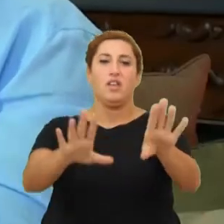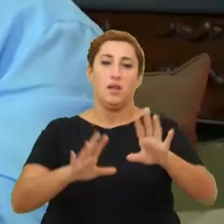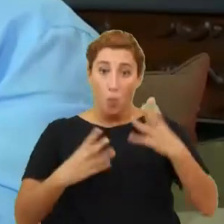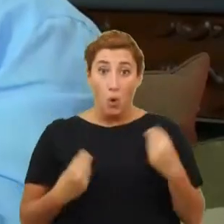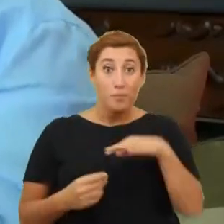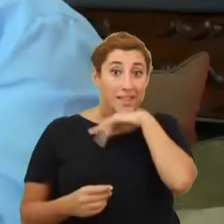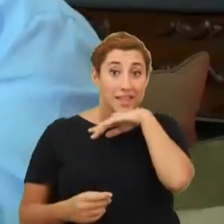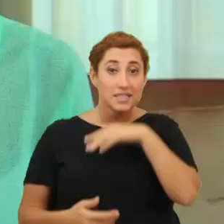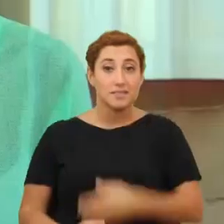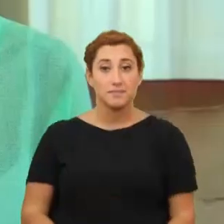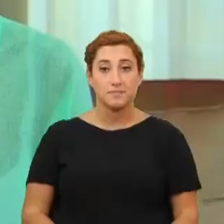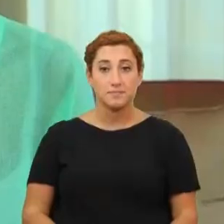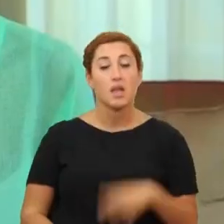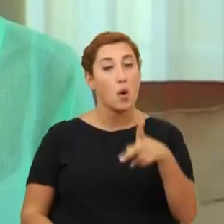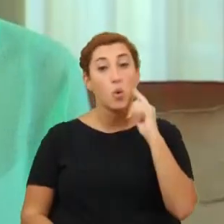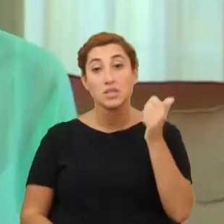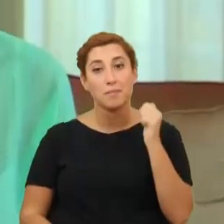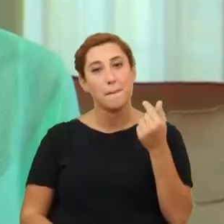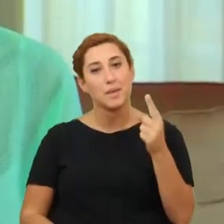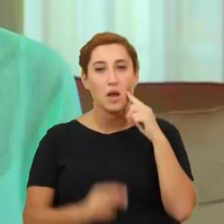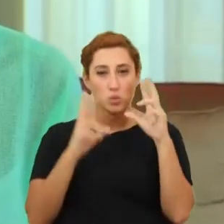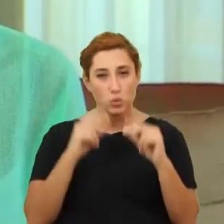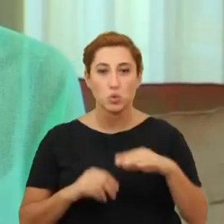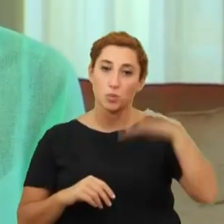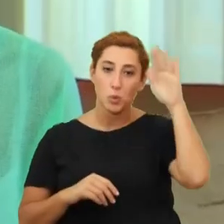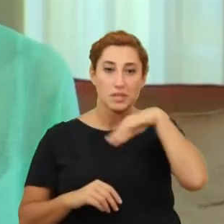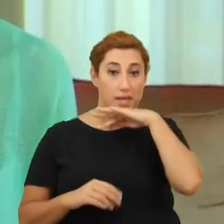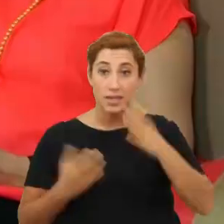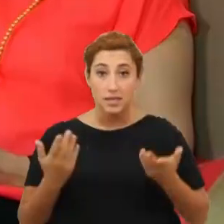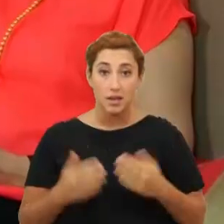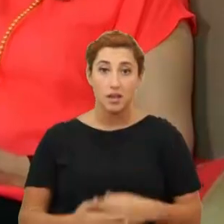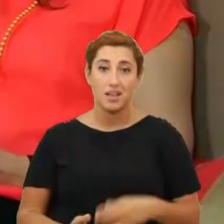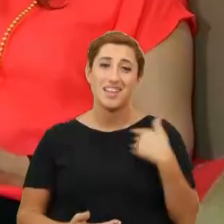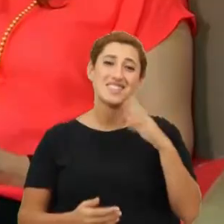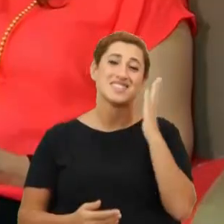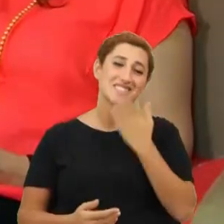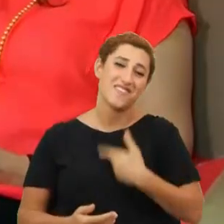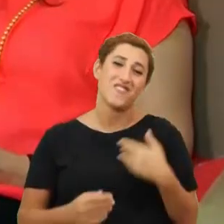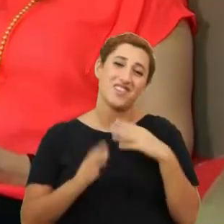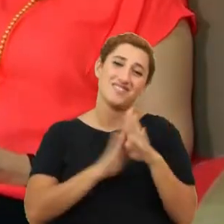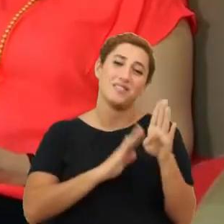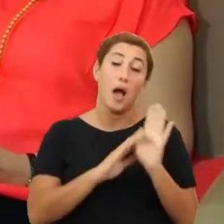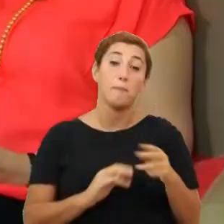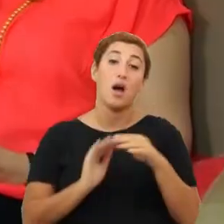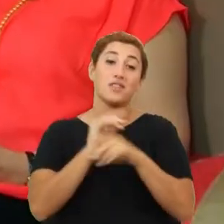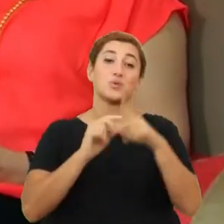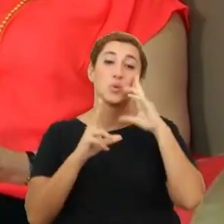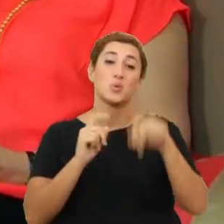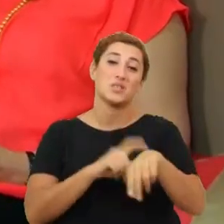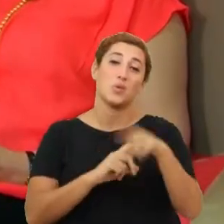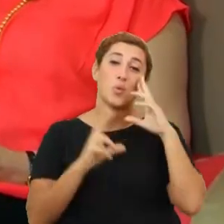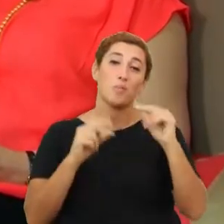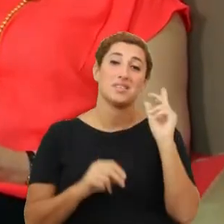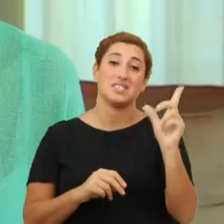dedesi? O zaman biraz uyusun da büyüsün dedesi ha? E seviydim daha ya. Ama hayatım şimdi uyku